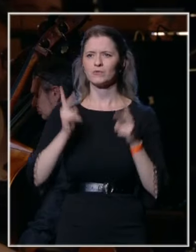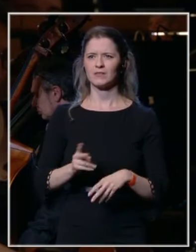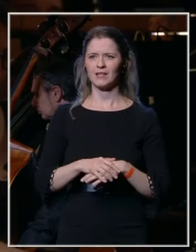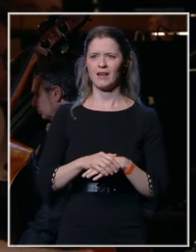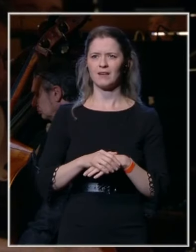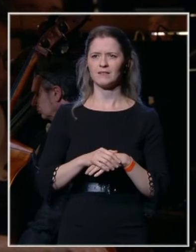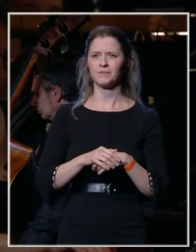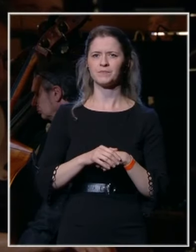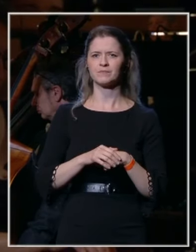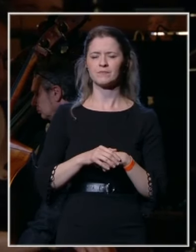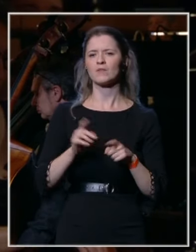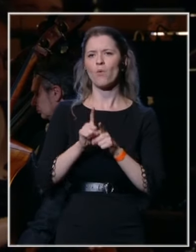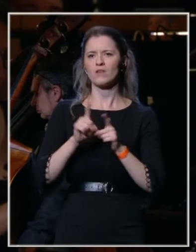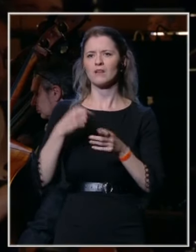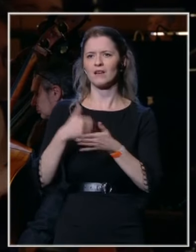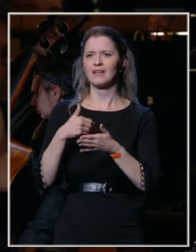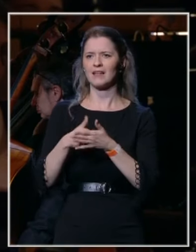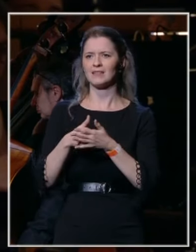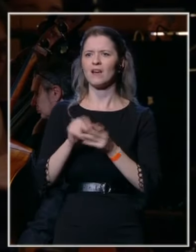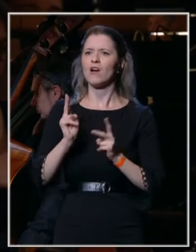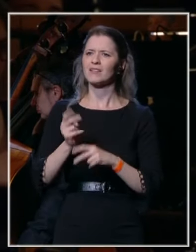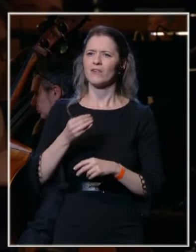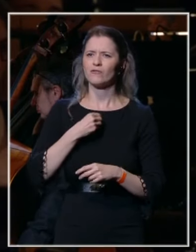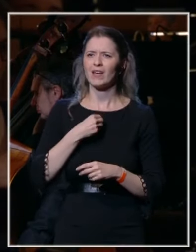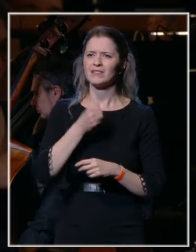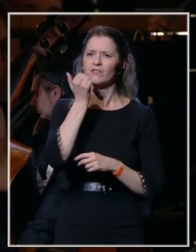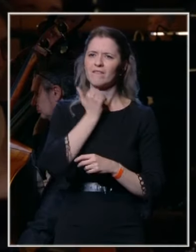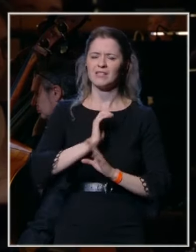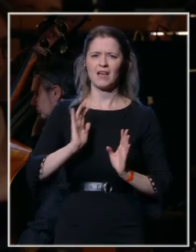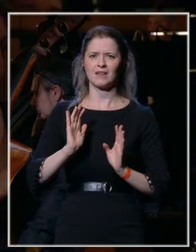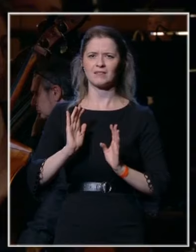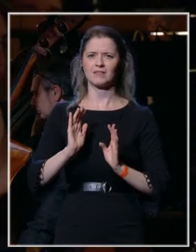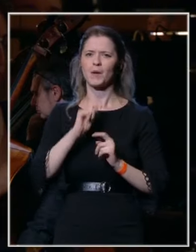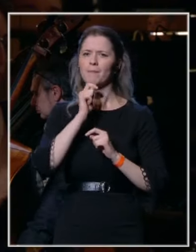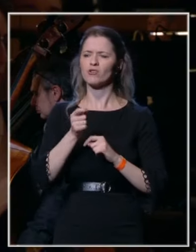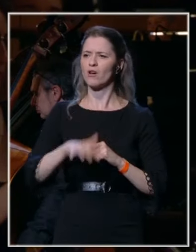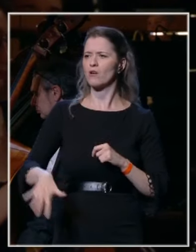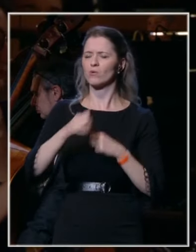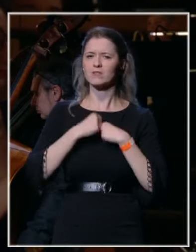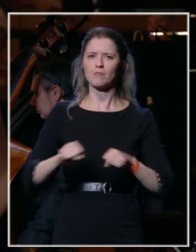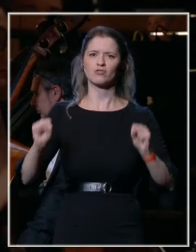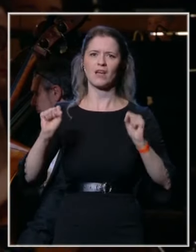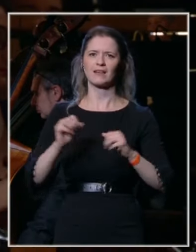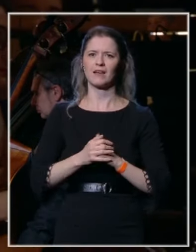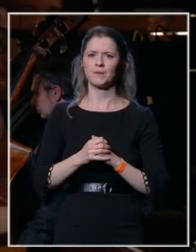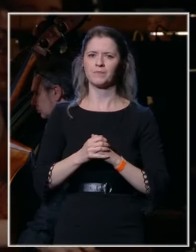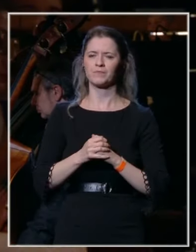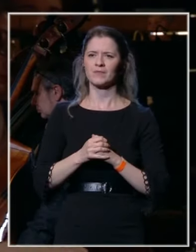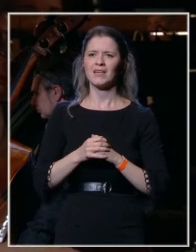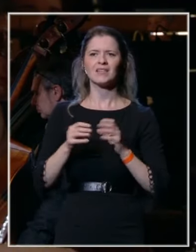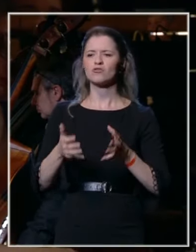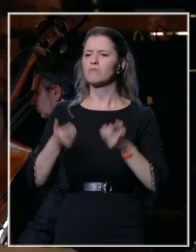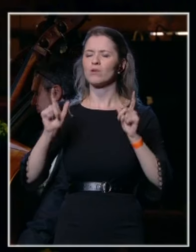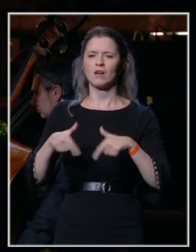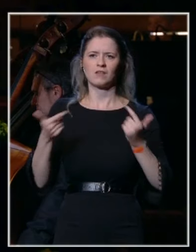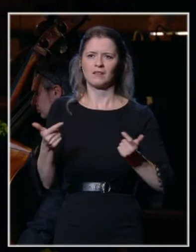lennünk, akik féltve vigyáznak a magyarok szabadságára, és megbonthatatlan egységgel kiállnak